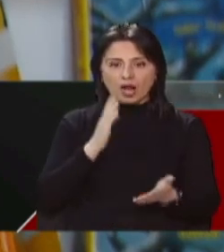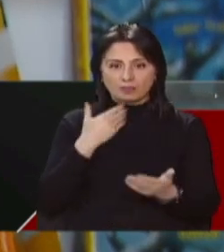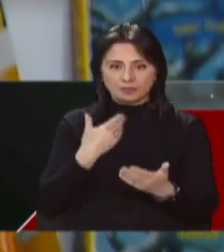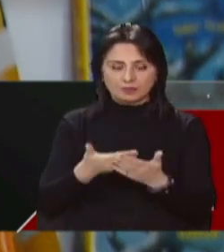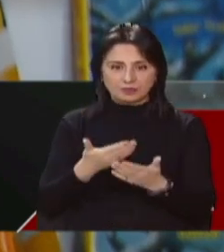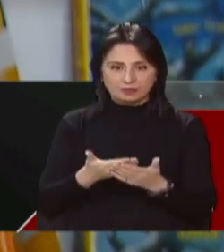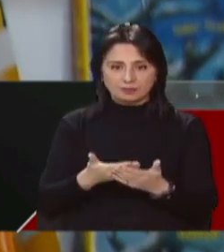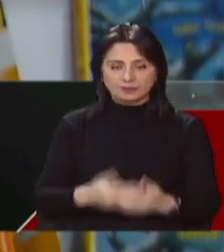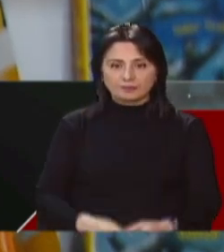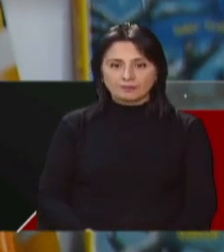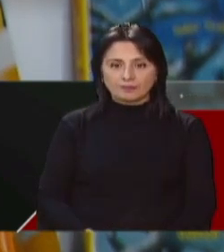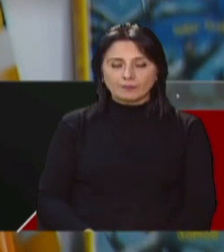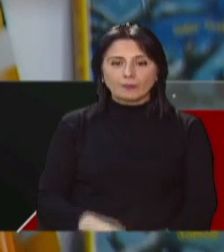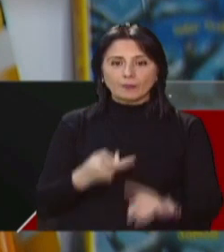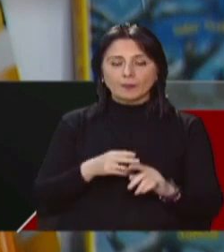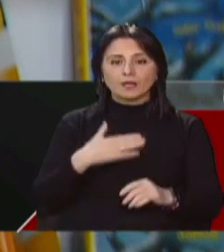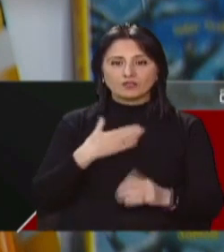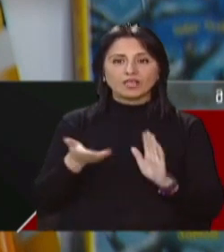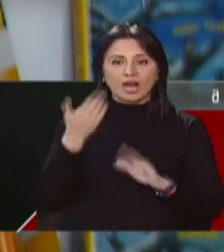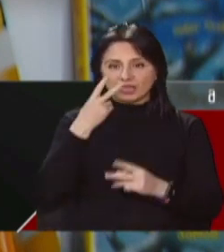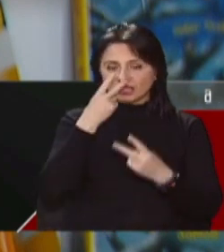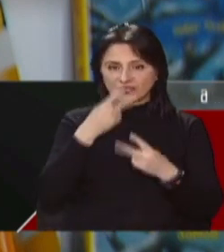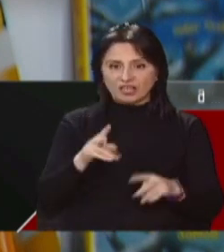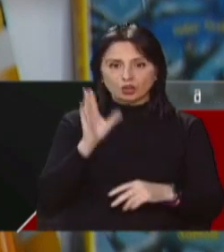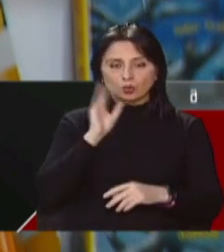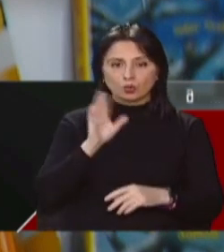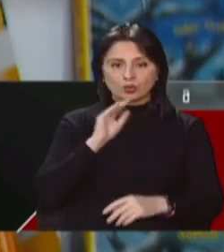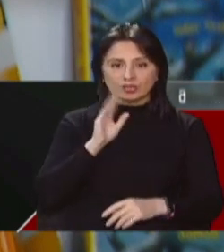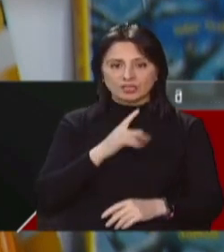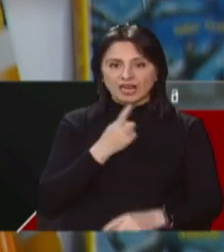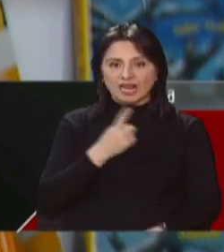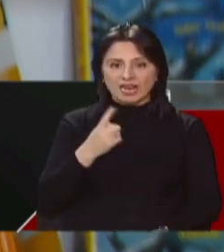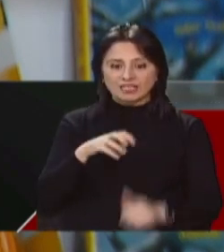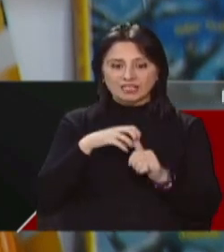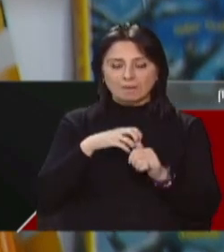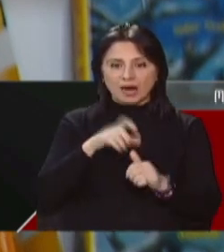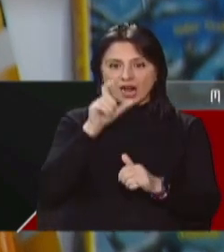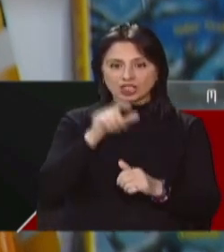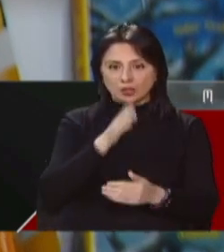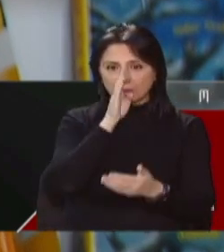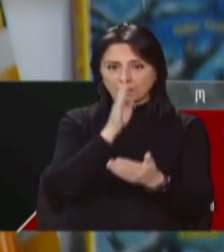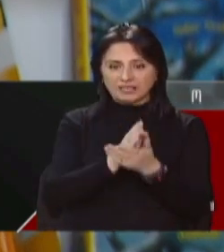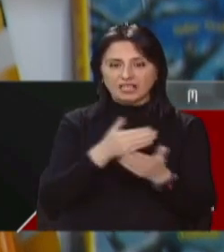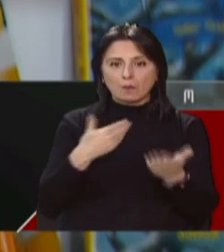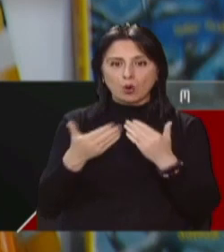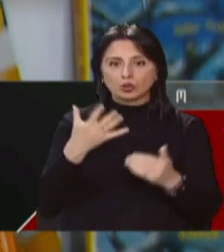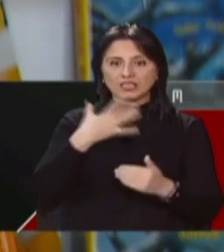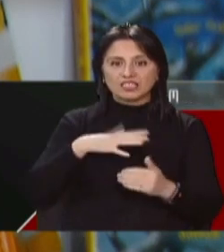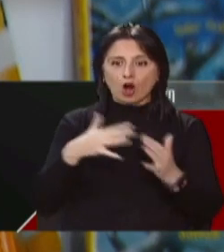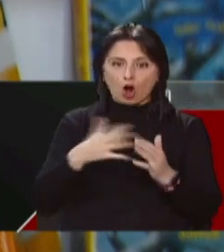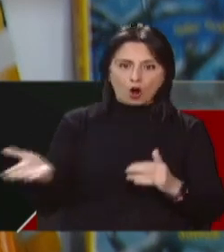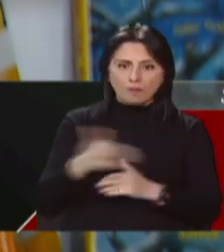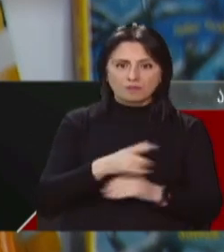მიმართ და ეს ჩვენ ადრეც ვიხილეთ, როდესაც ერთ-ერთი მაღალჩინოსანი პირდაპირ მოუწოდებდა საქართველოს